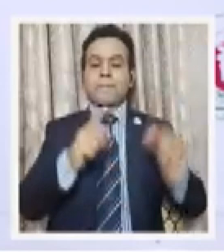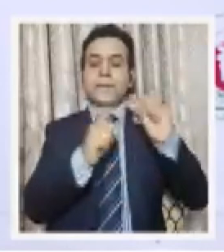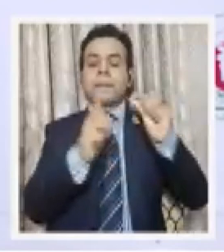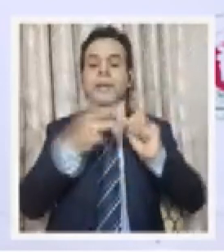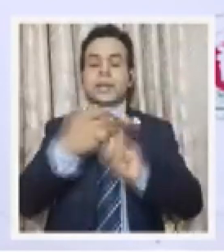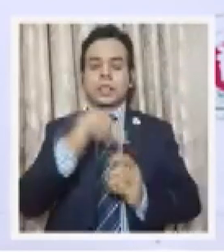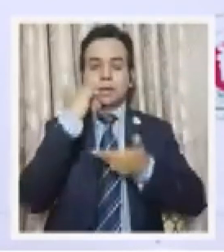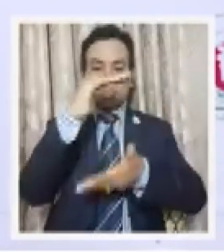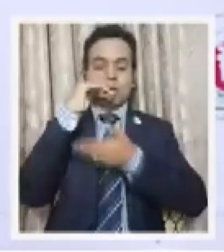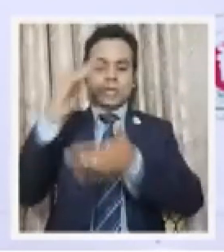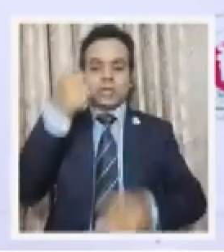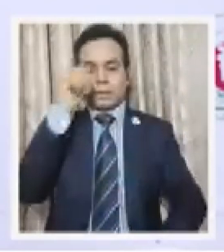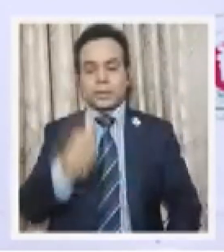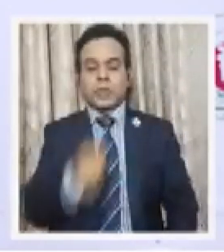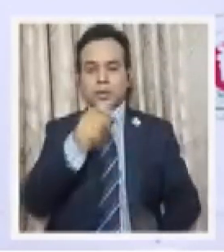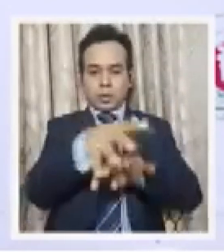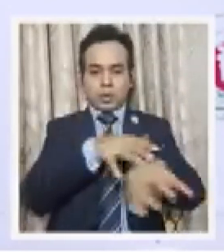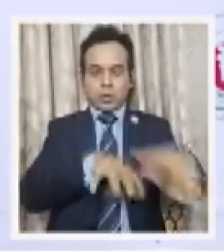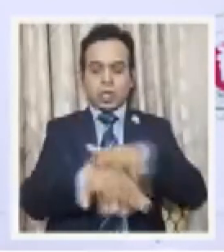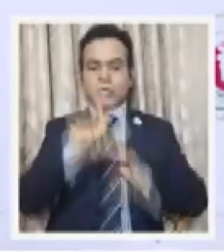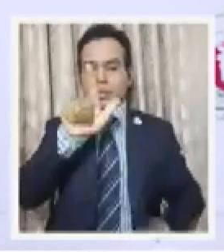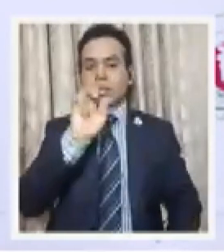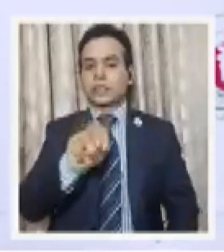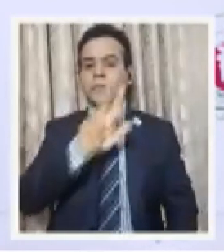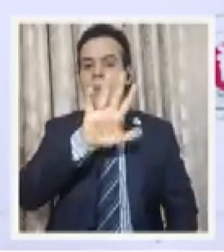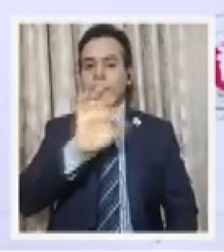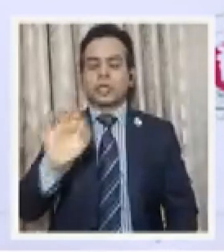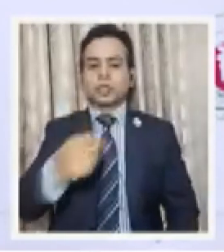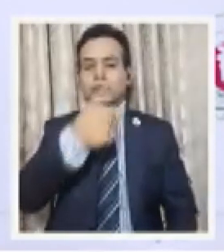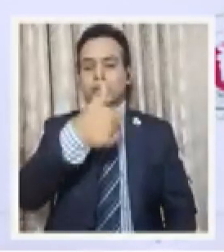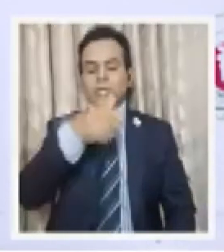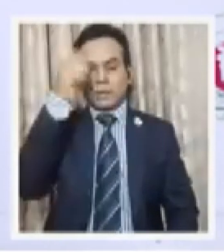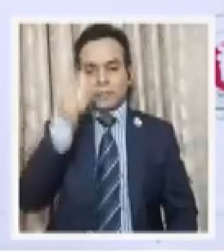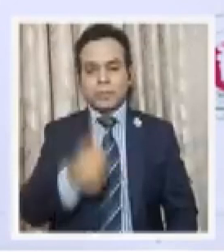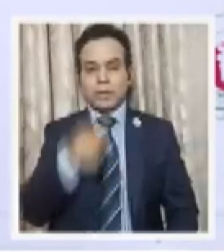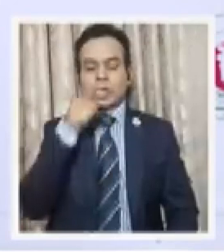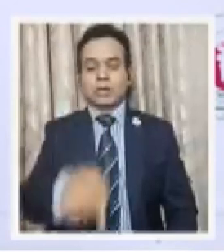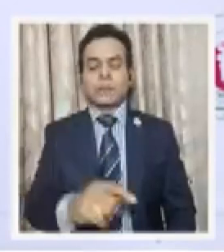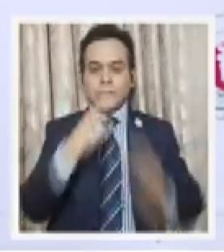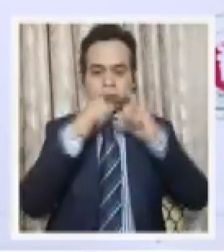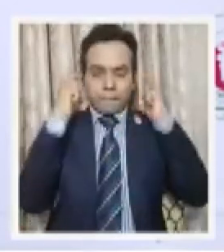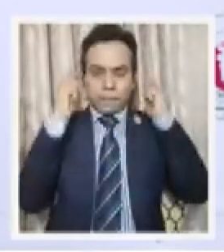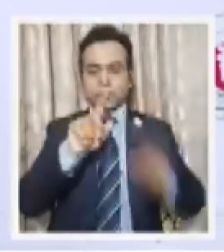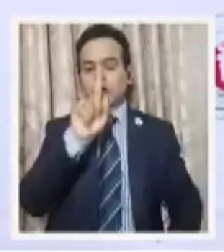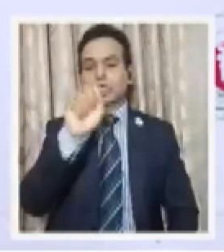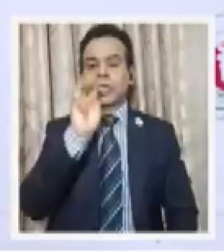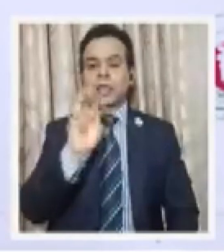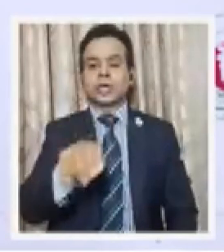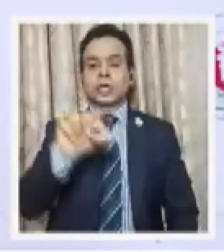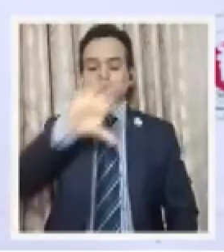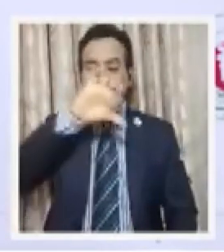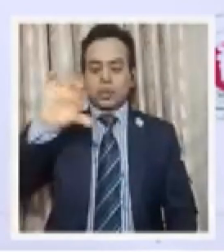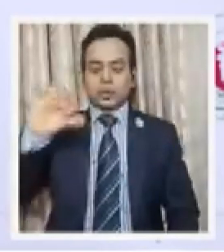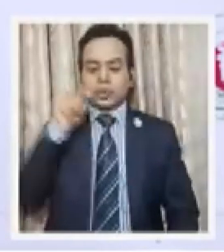3,625, ফেস শিল্ড এবং গগলস 1,159। সূত্র সাপ্লাই চেইন ম্যানেজমেন্ট পোর্টাল।